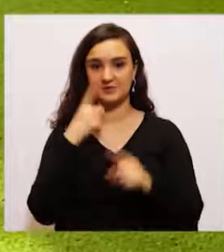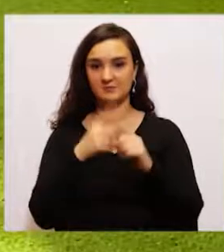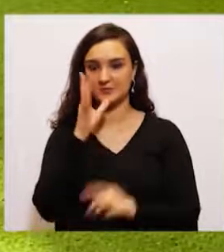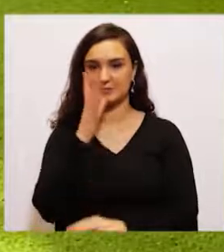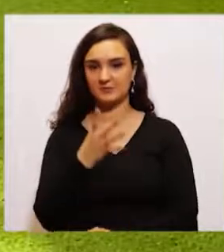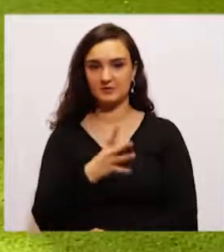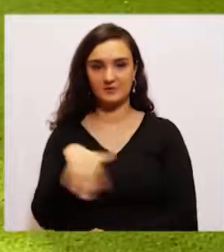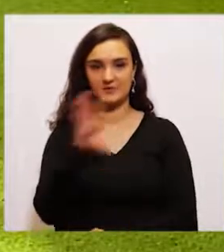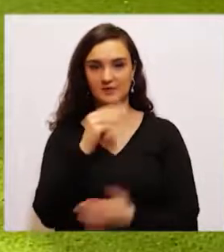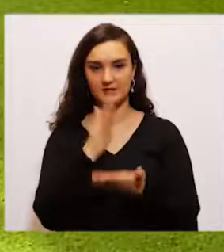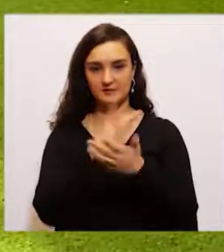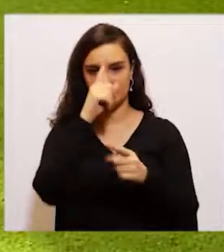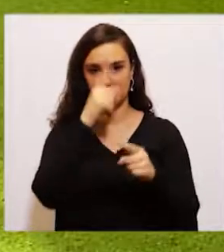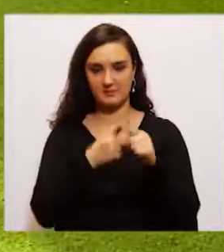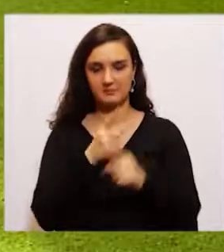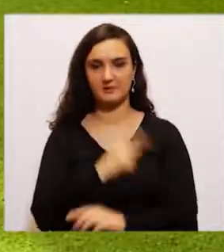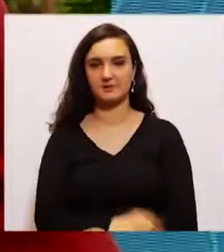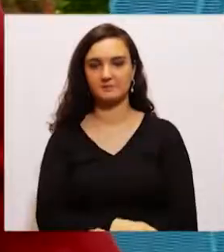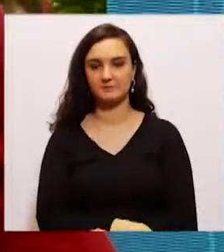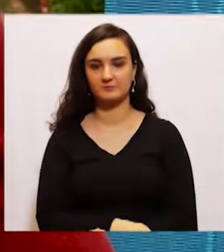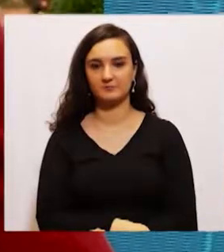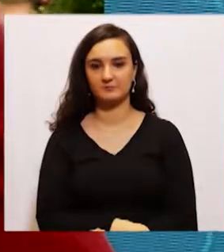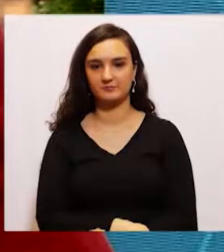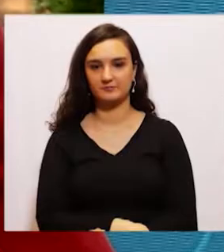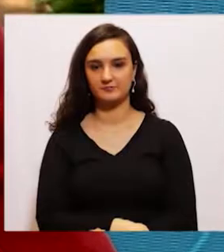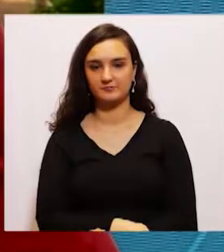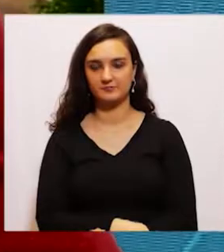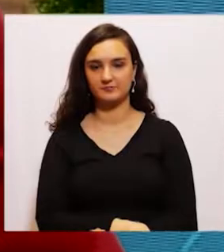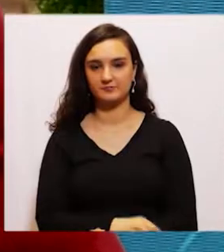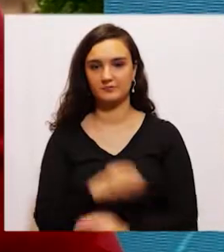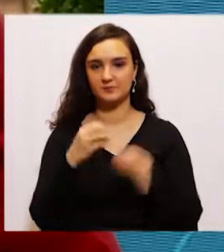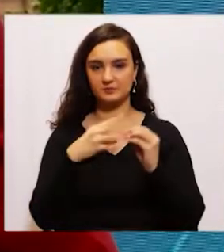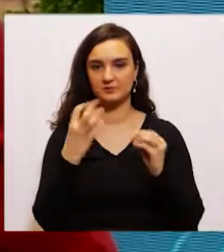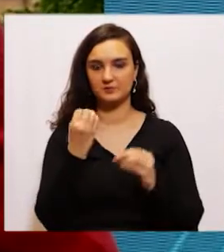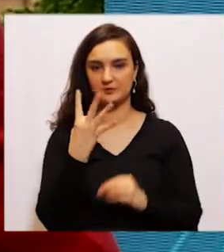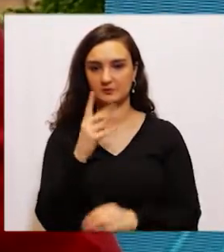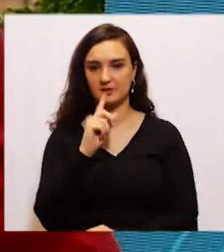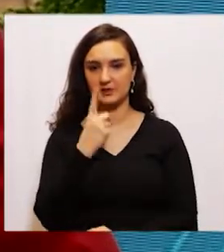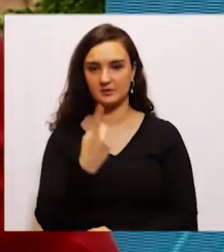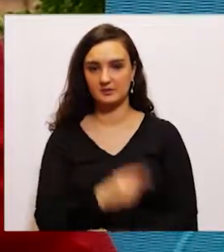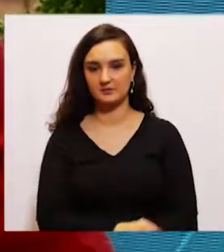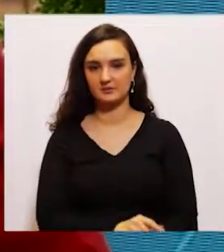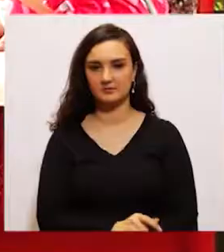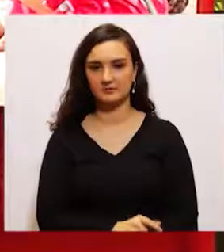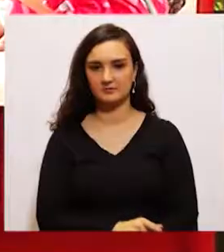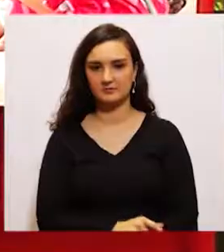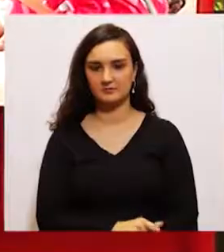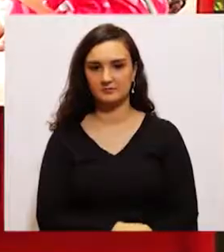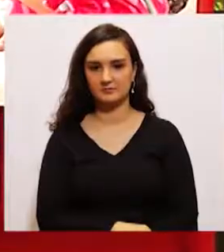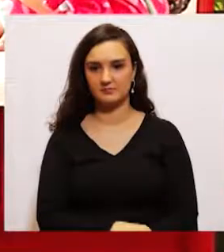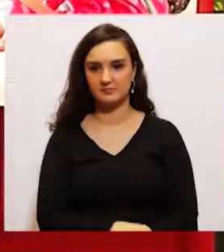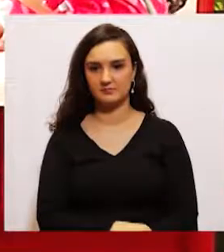კი ყოველას ყავთ ძმები. ყველას აგეთ 15, 14, კიდე რა, 5 და